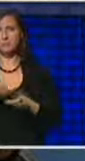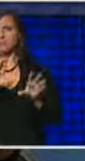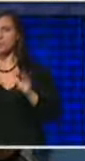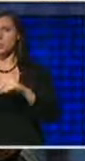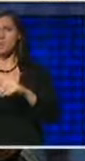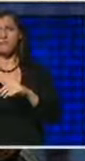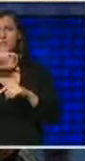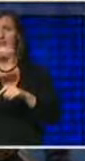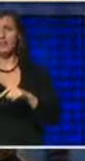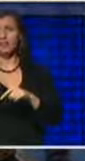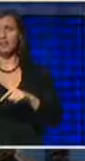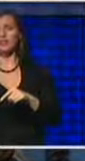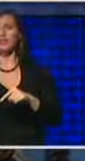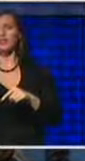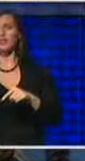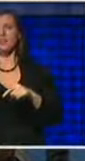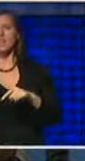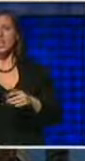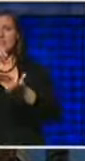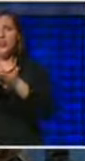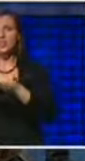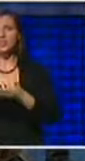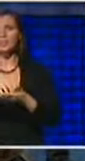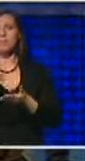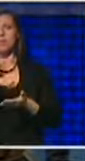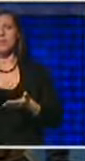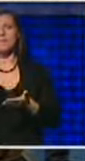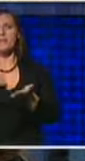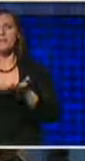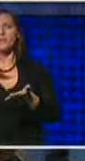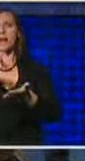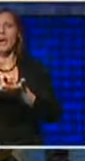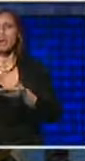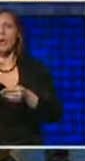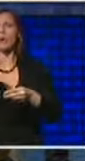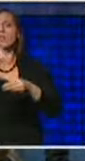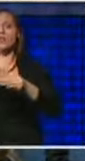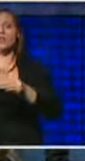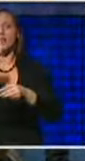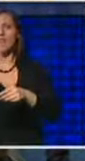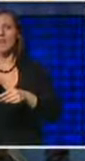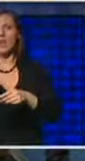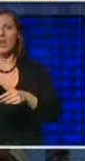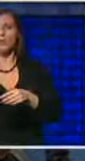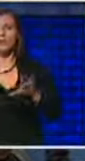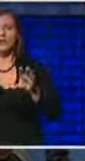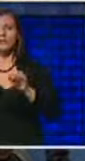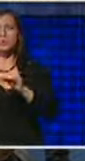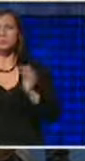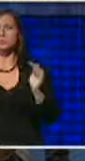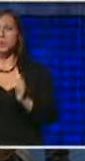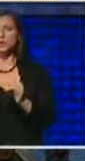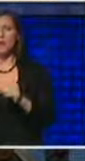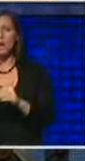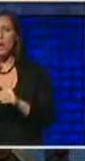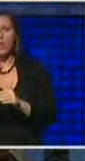vidéki településen, nagyvárosokban is, a megyei jogú városok többségében ott vannak az LMP képviselők, de rengeteg kisebb városban, faluban